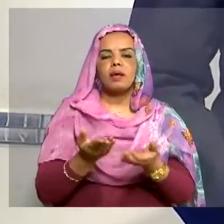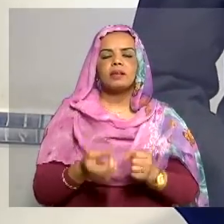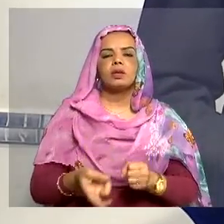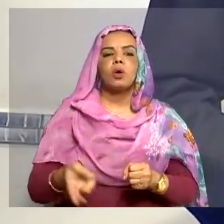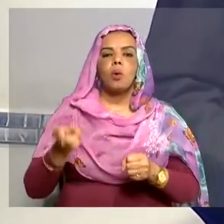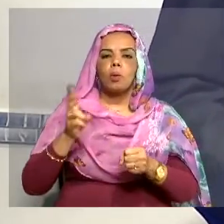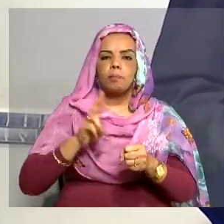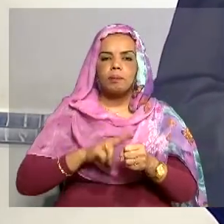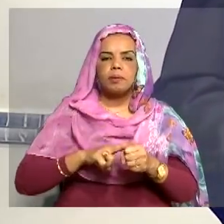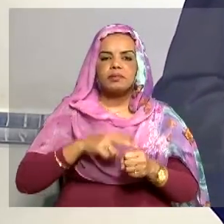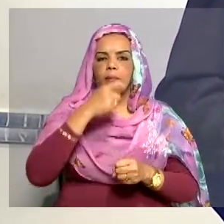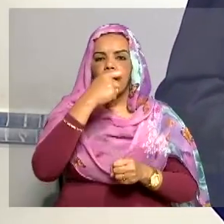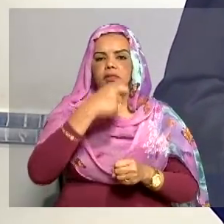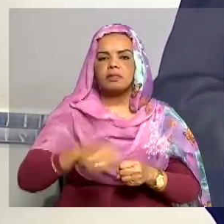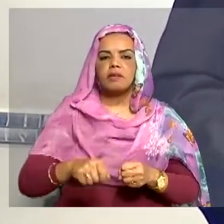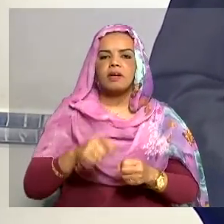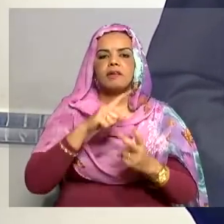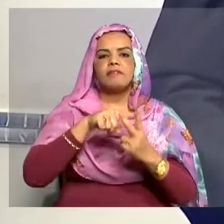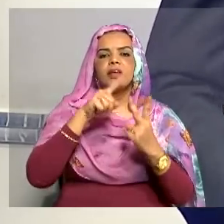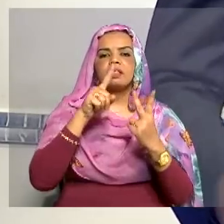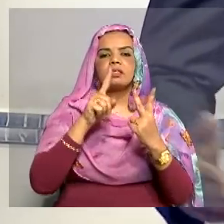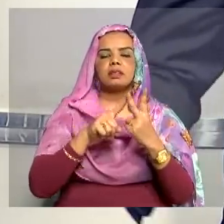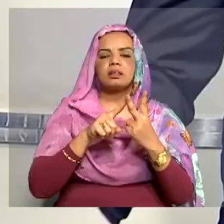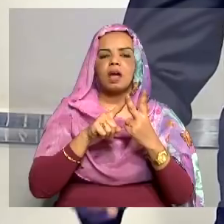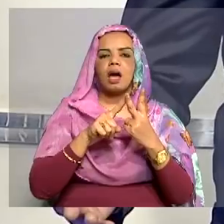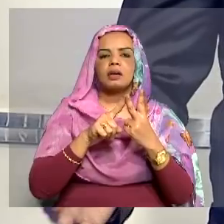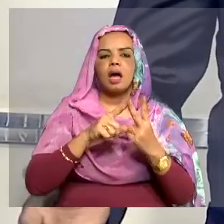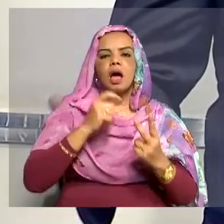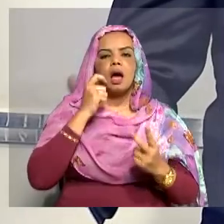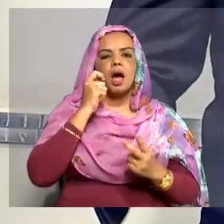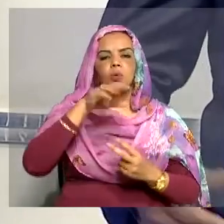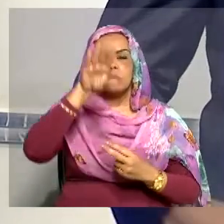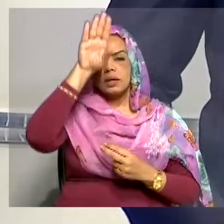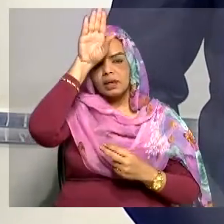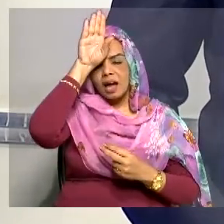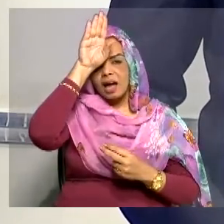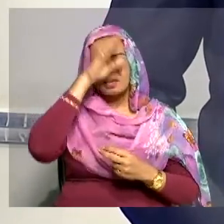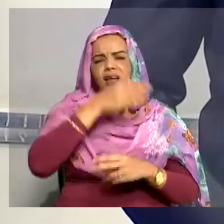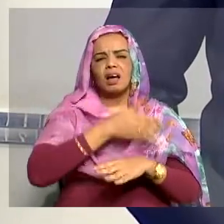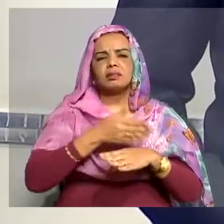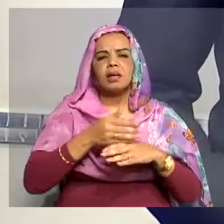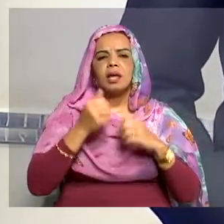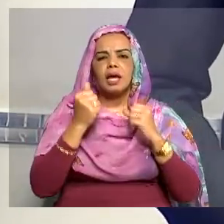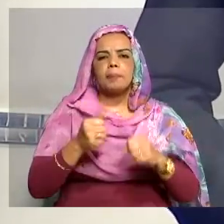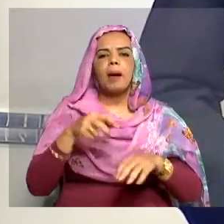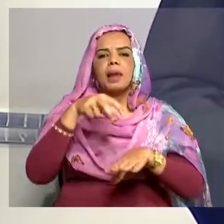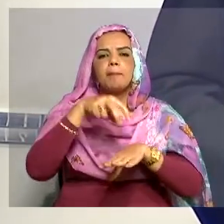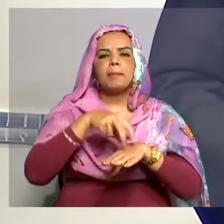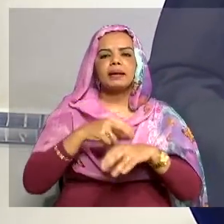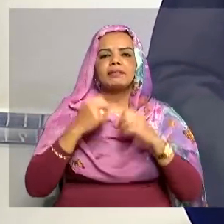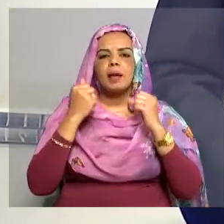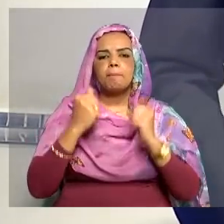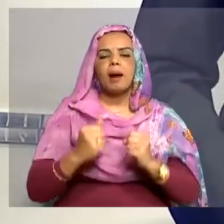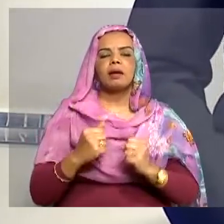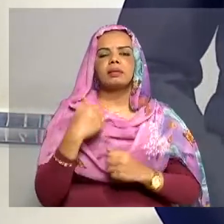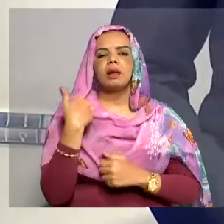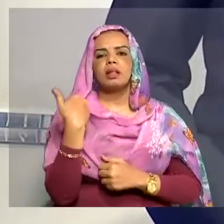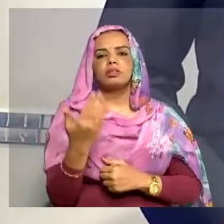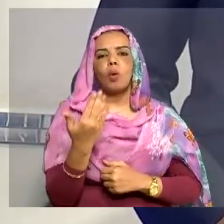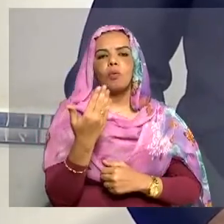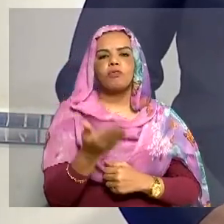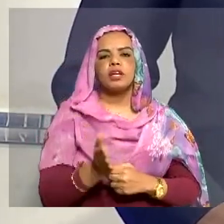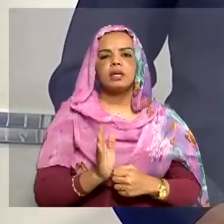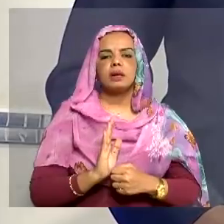ثم أصبح الصرف في اتجاهين، وأصبحت الولايات عبئا بعد أن عجز المركز عن توفير